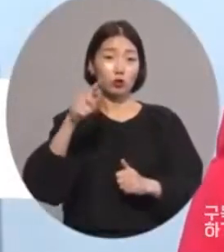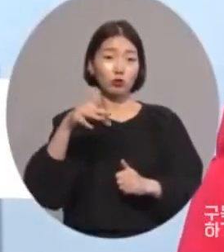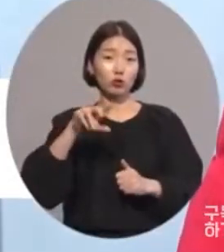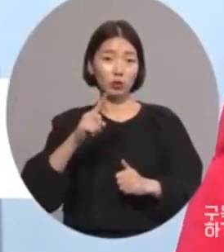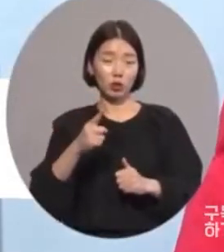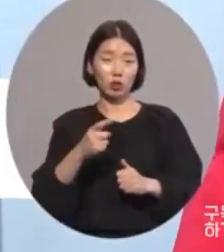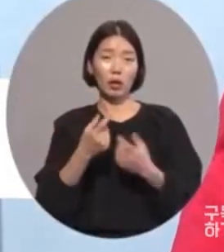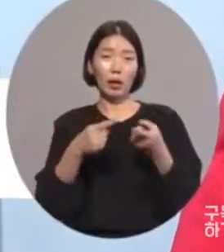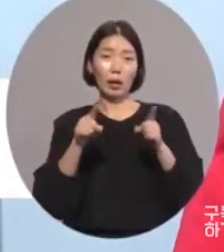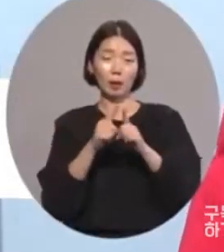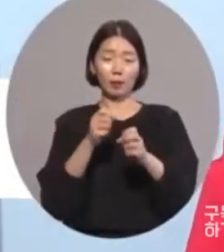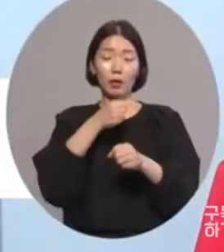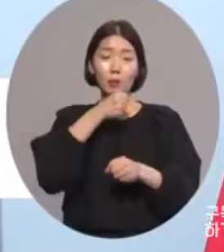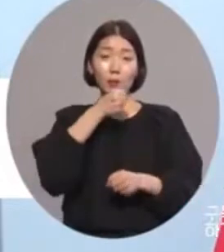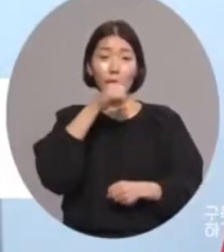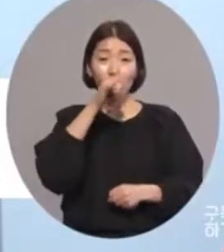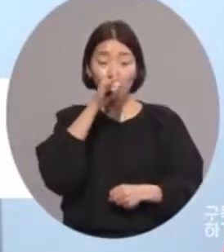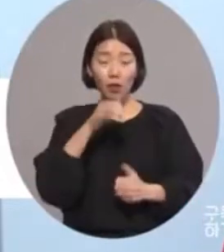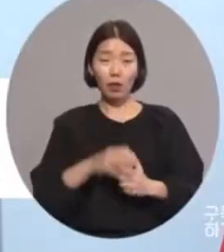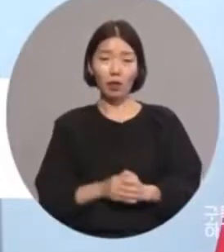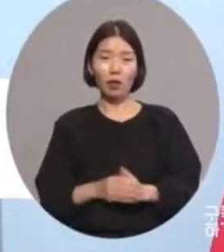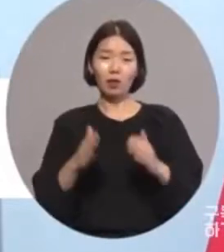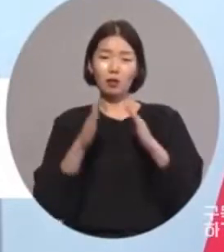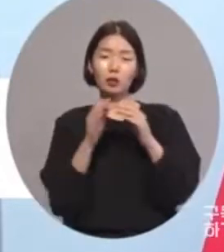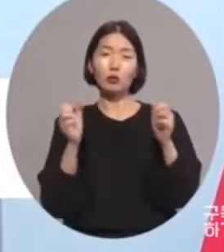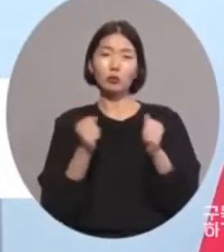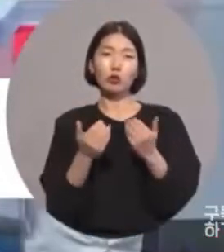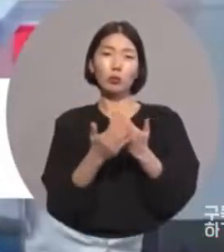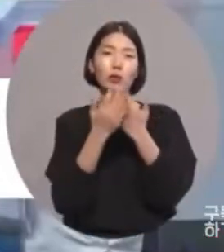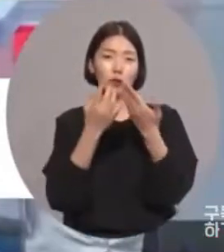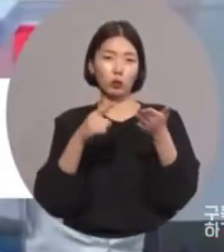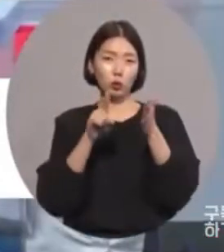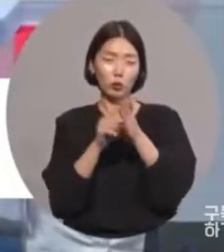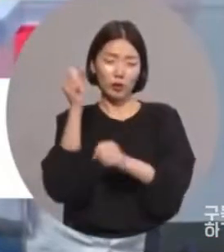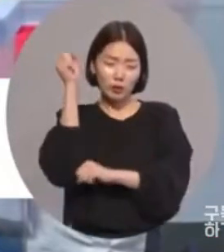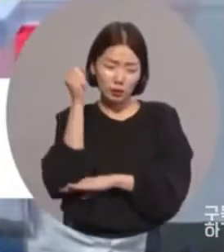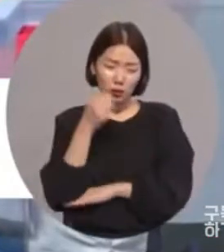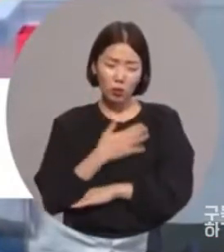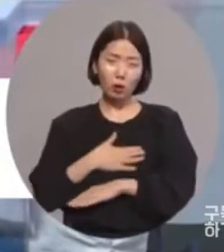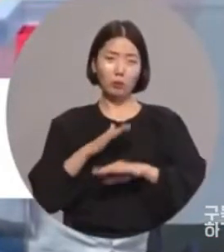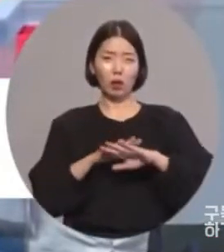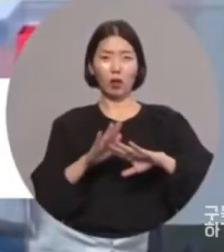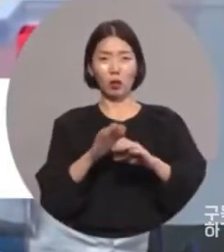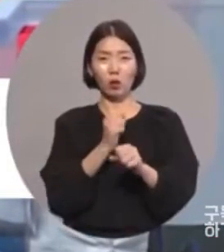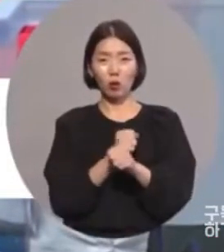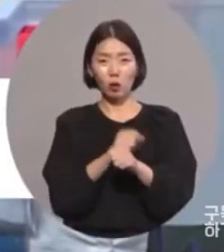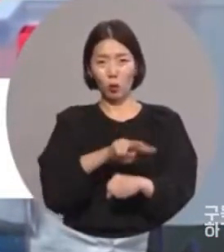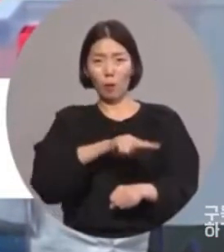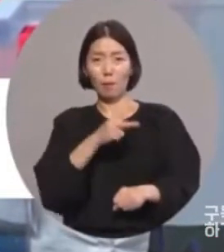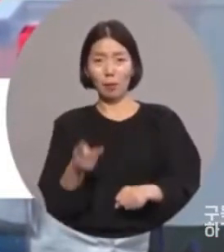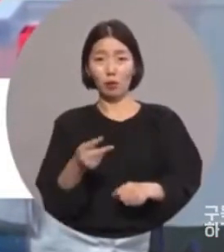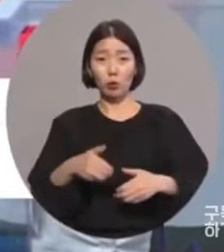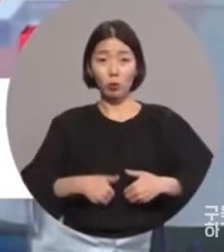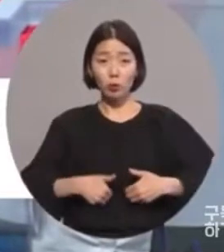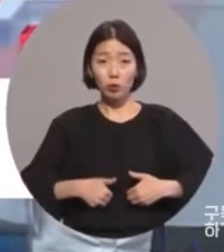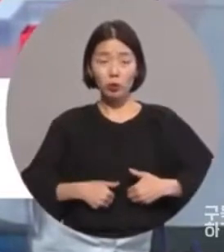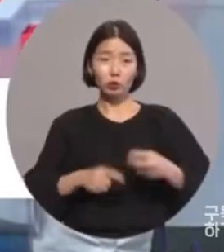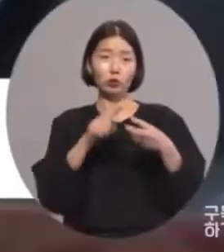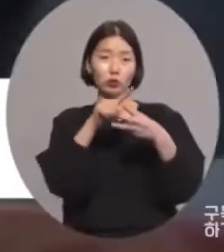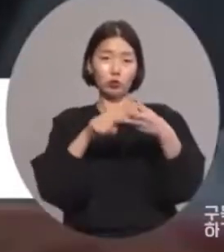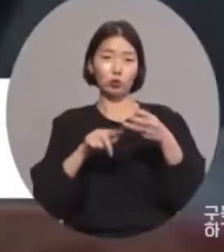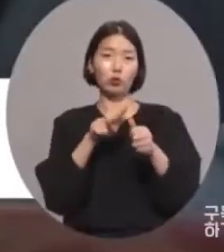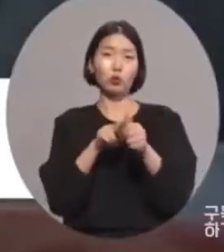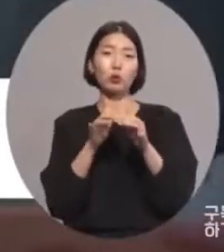도당위원장과 함께 기자회견을 열고 전북 발전을 위해서 뿌리 깊은 지역 감정을 해소하고 정권을 교체해야 한다며 윤석열